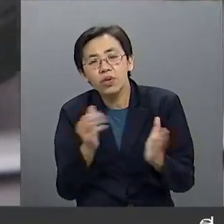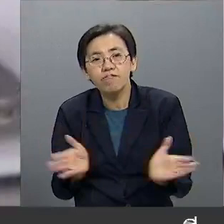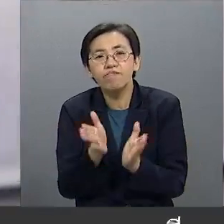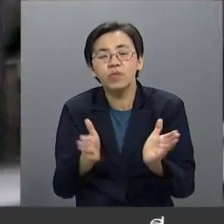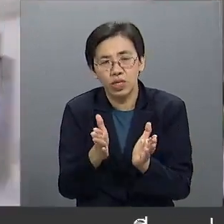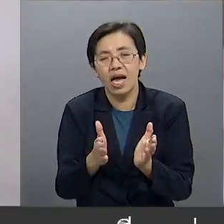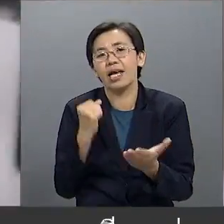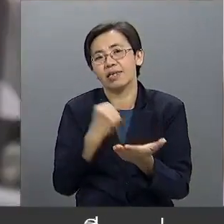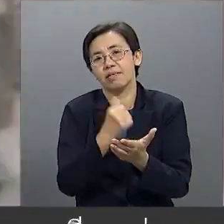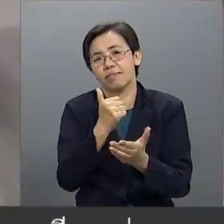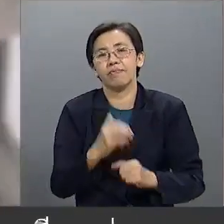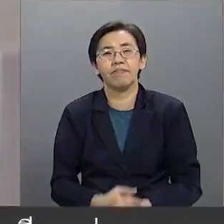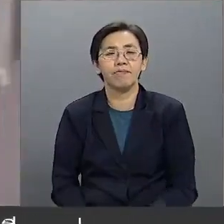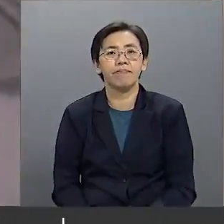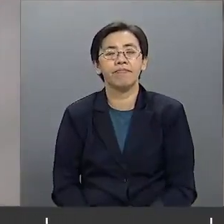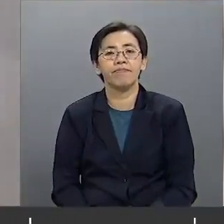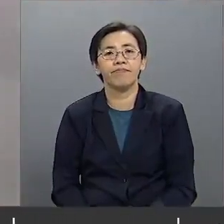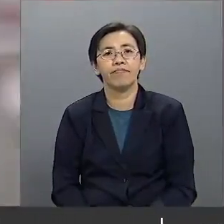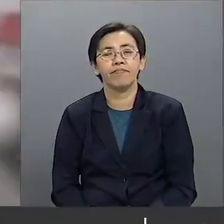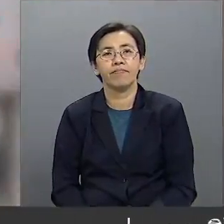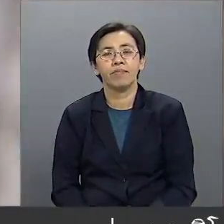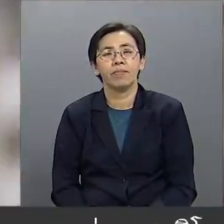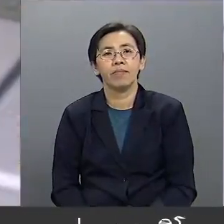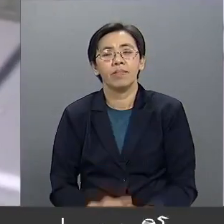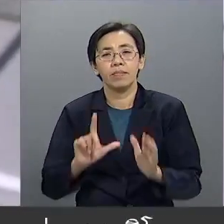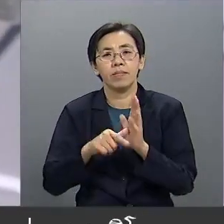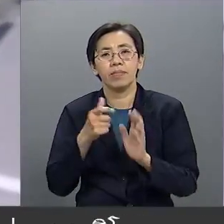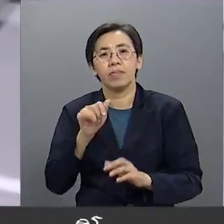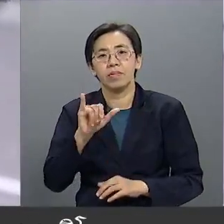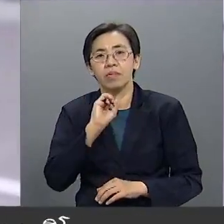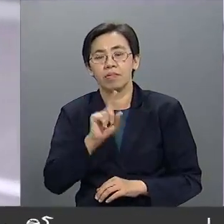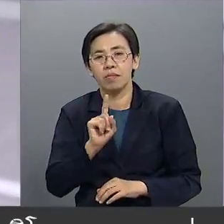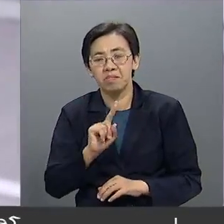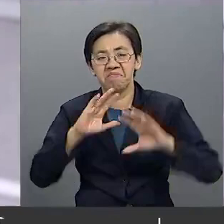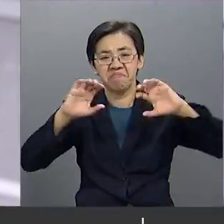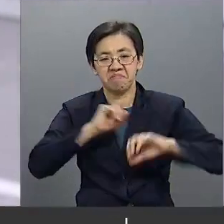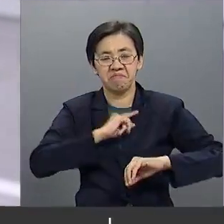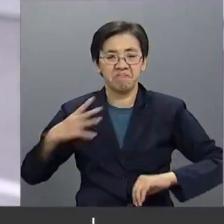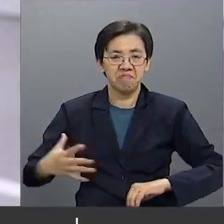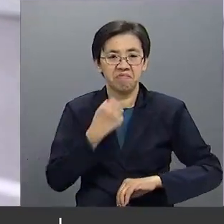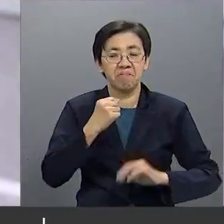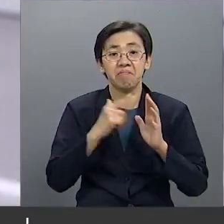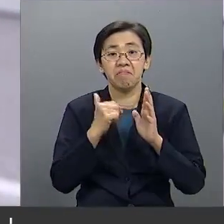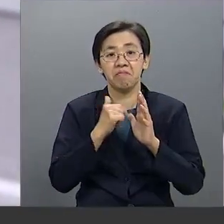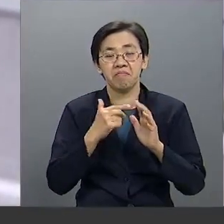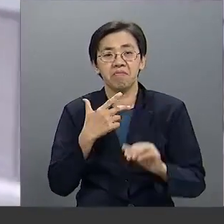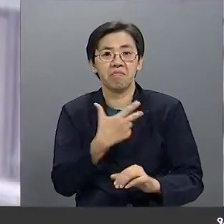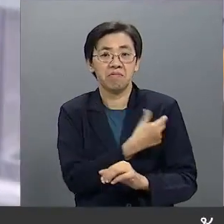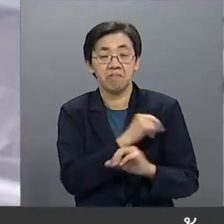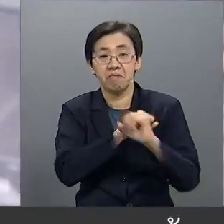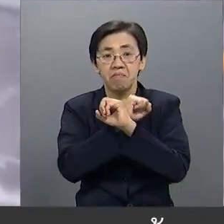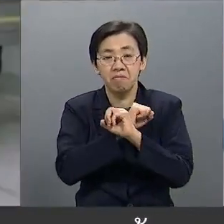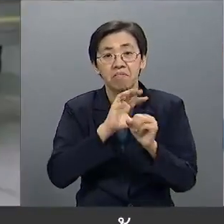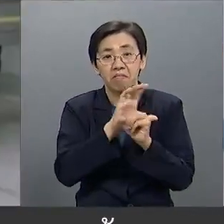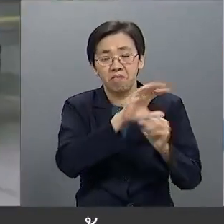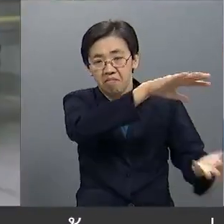อกจากนี้เลขาธิการอย.ระบุว่ารัฐไม่ผูกขาดและไม่ปิดกั้นในการนำเข้าวัคซีนในกรณีของโรงพยาบาลเอกช